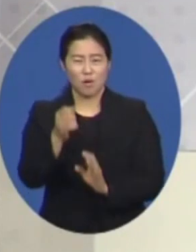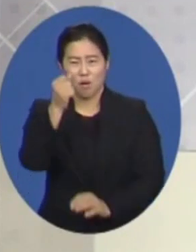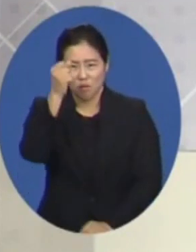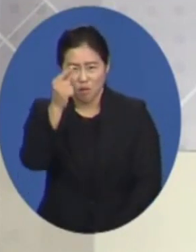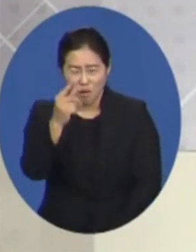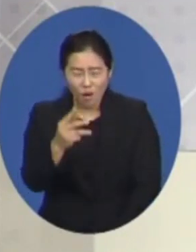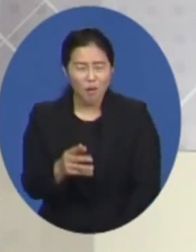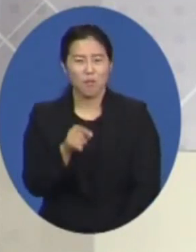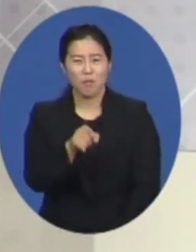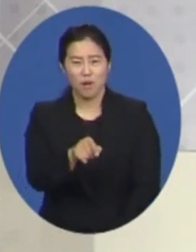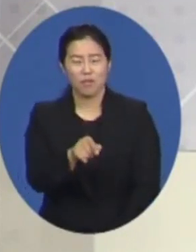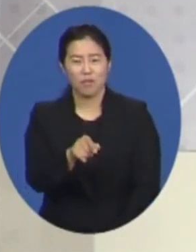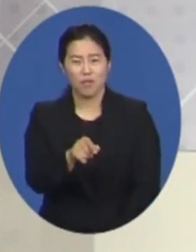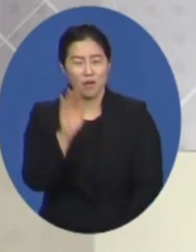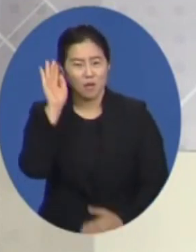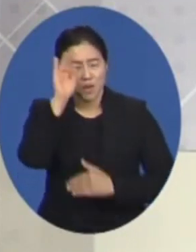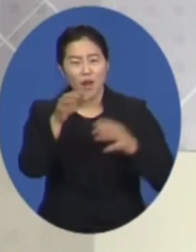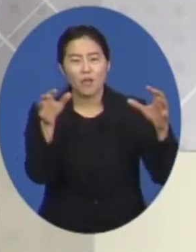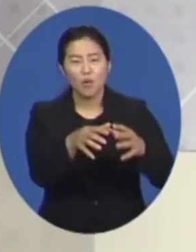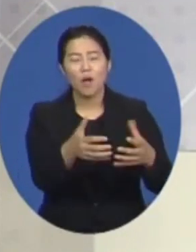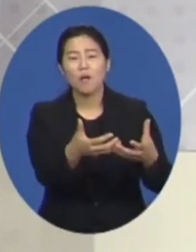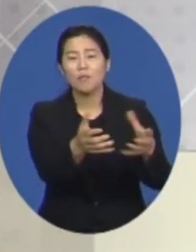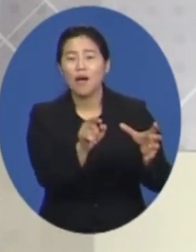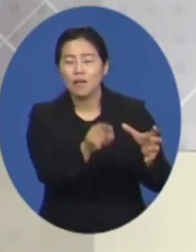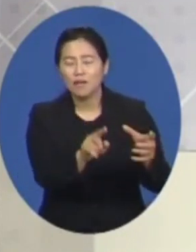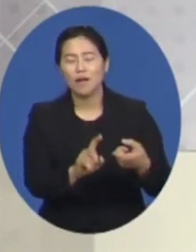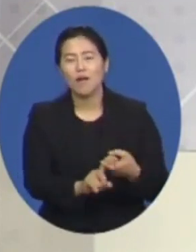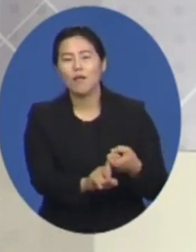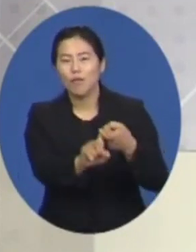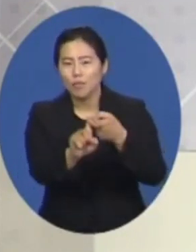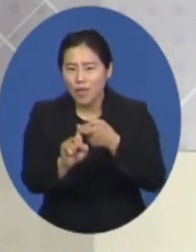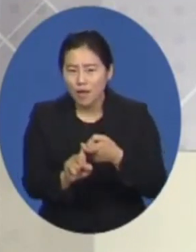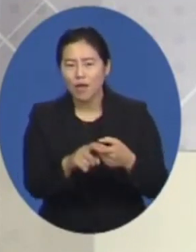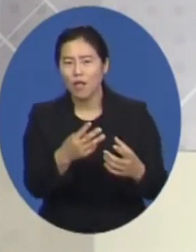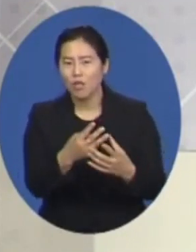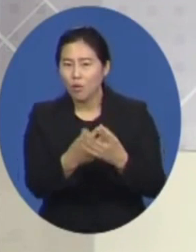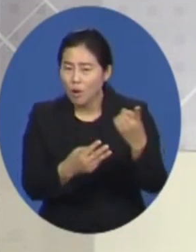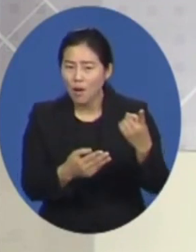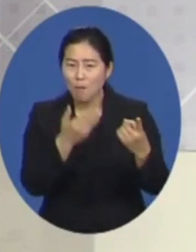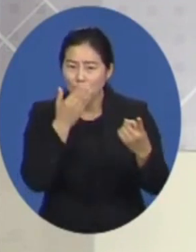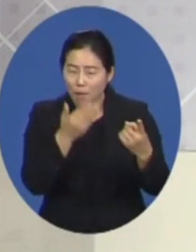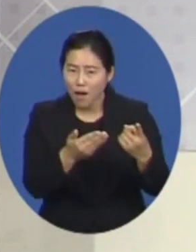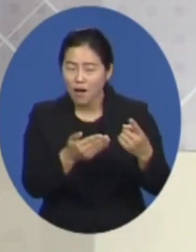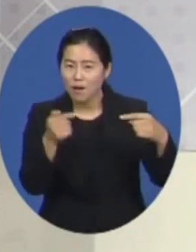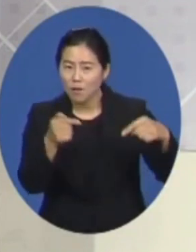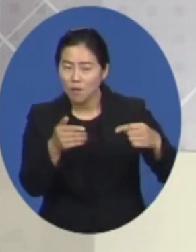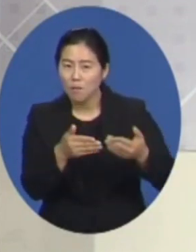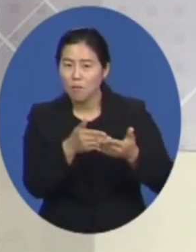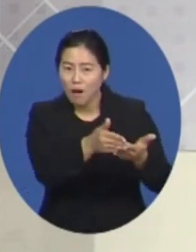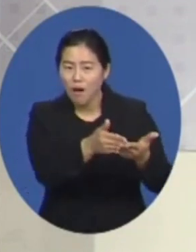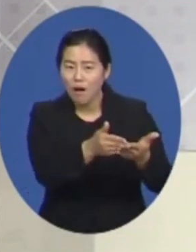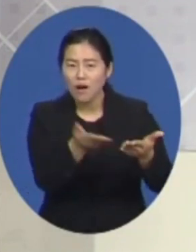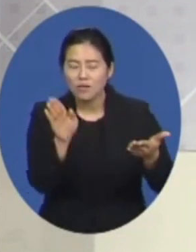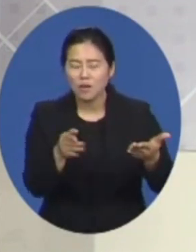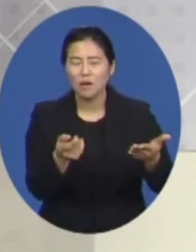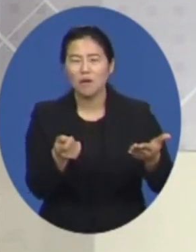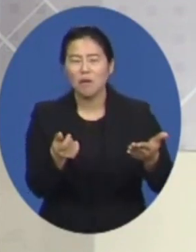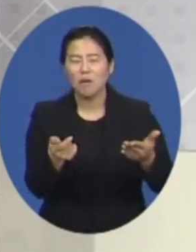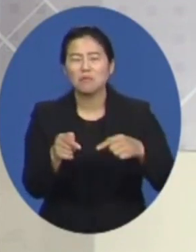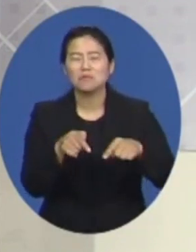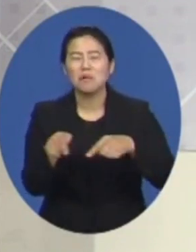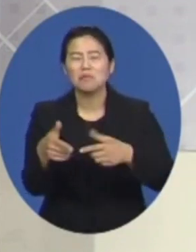걸쳐 2 레트 와따 의 연재 던 통합 이던 형 장을 요청해 수레로 조수